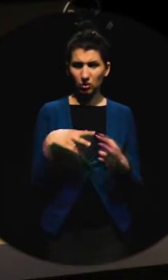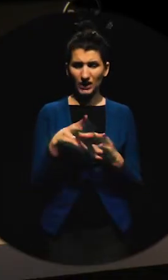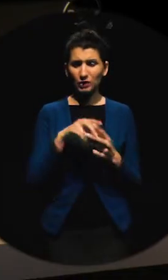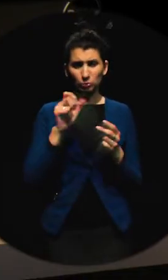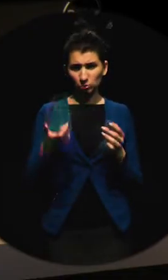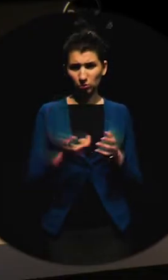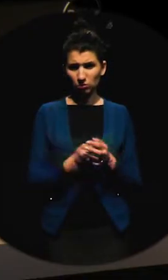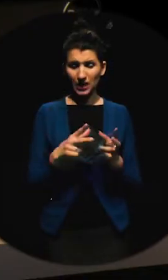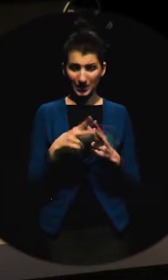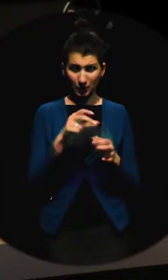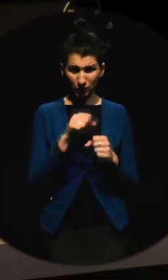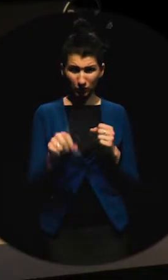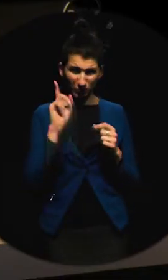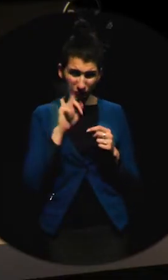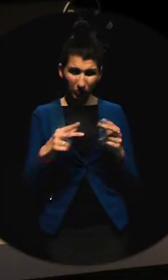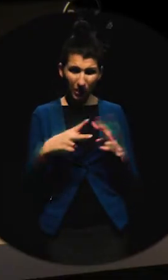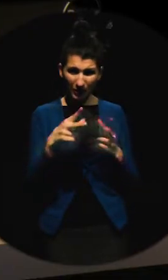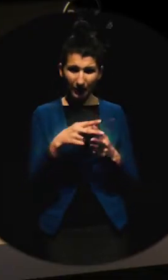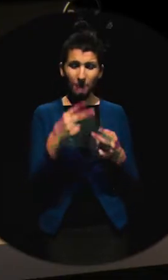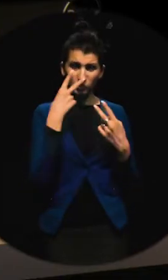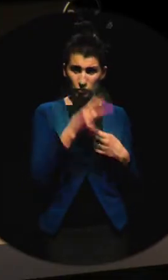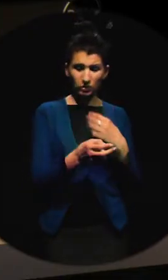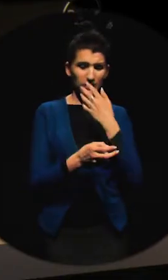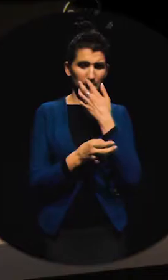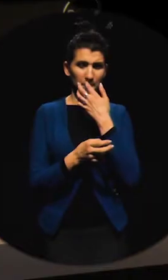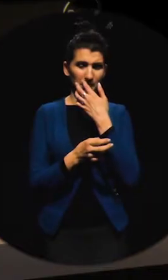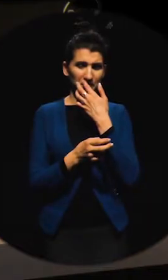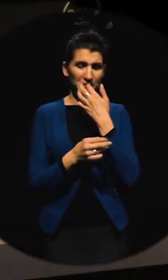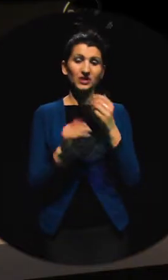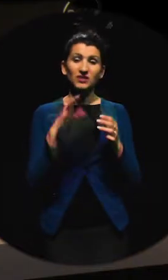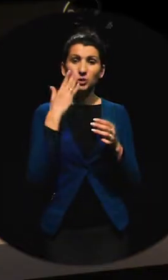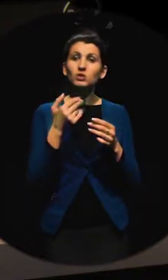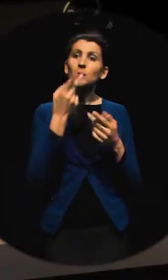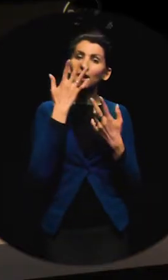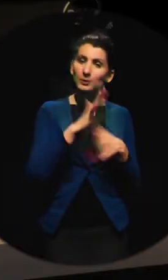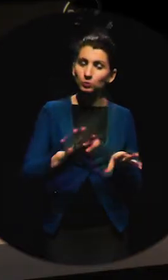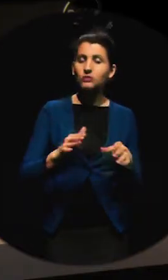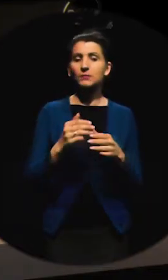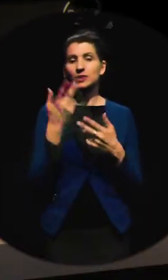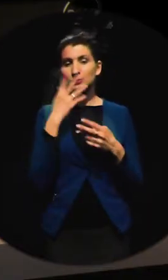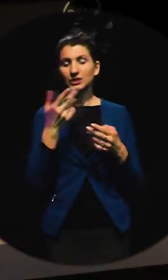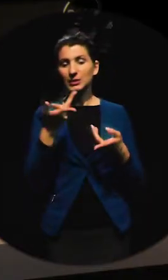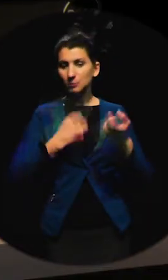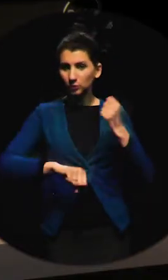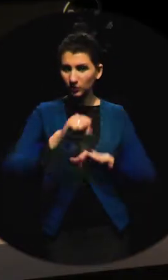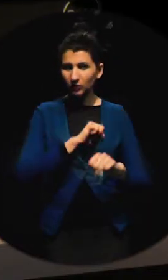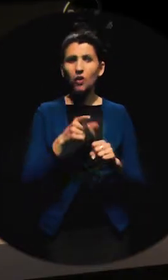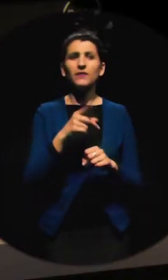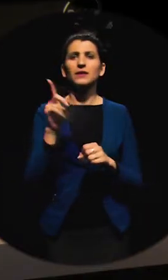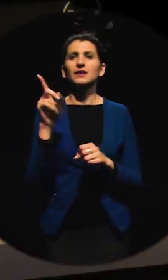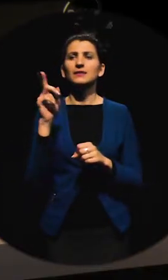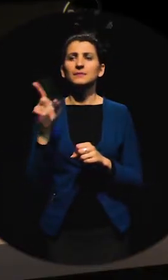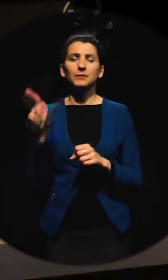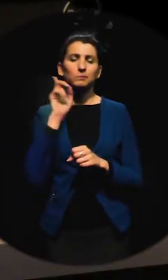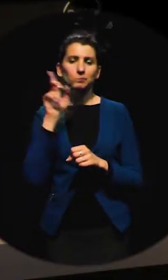jest też formułowany jako atak widoczności, prawda? Że się wystawia na widok, że robi się widowisko, tak? Czyli on tak naprawdę oskarża gdzieś,